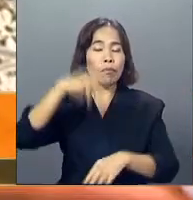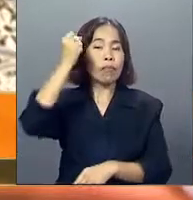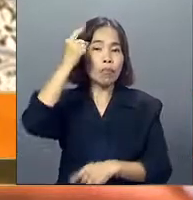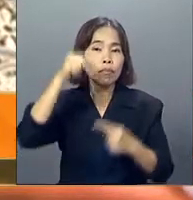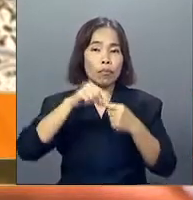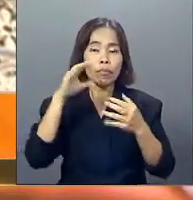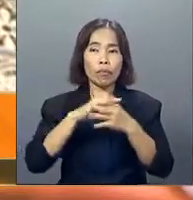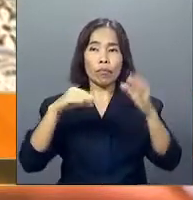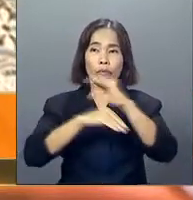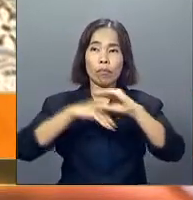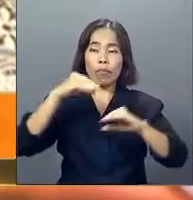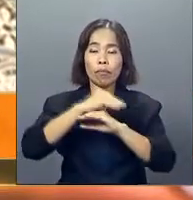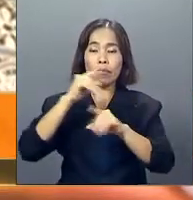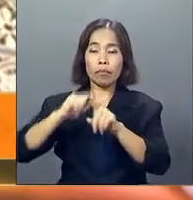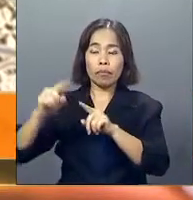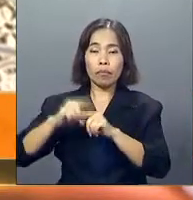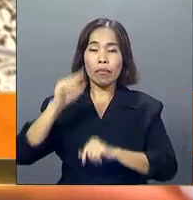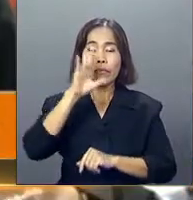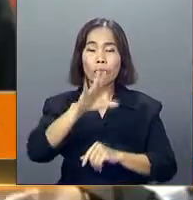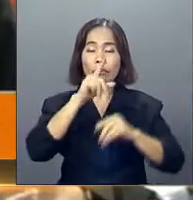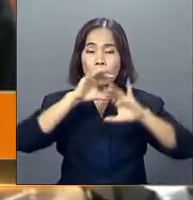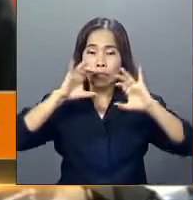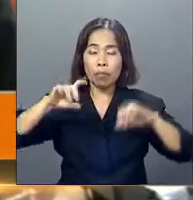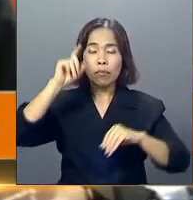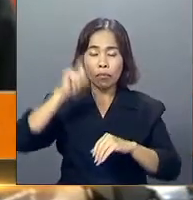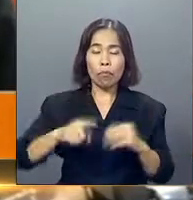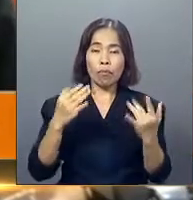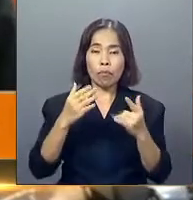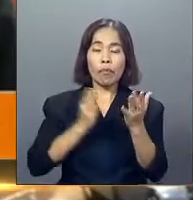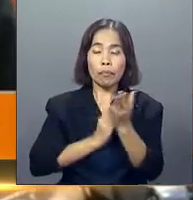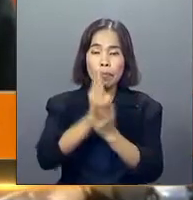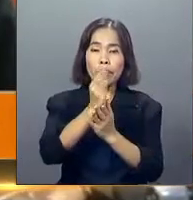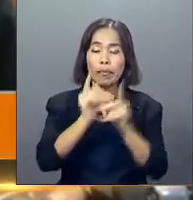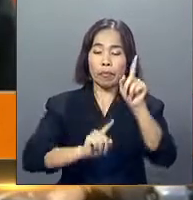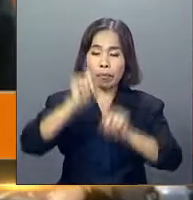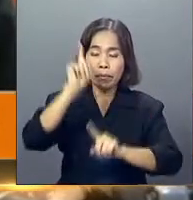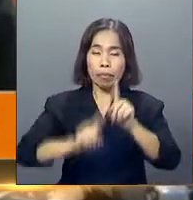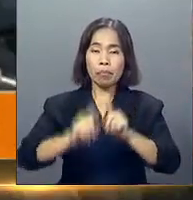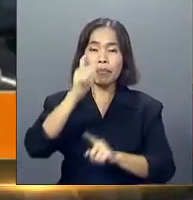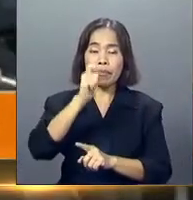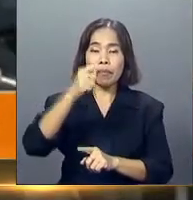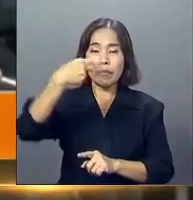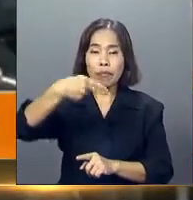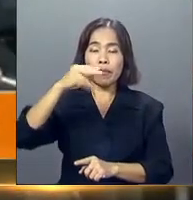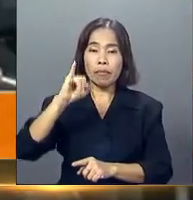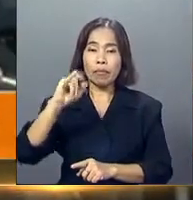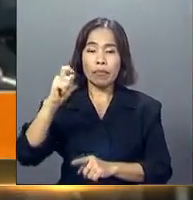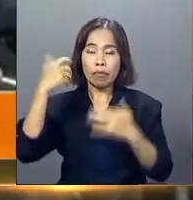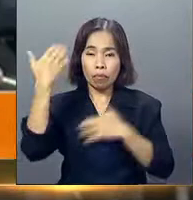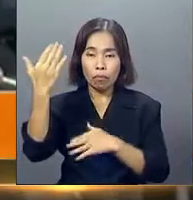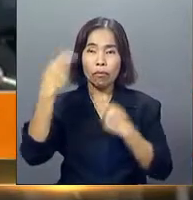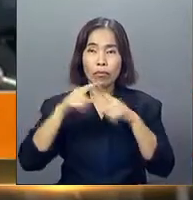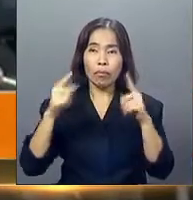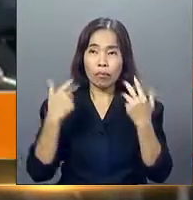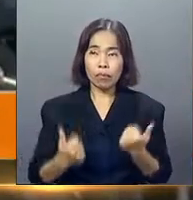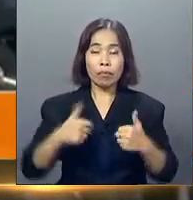ขนาดใหญ่ของรัฐซึ่งต้องผ่านกระบวนการทำ EHIA เพื่อนำไปประกอบการตัดสินใจดำเนินโครงการซึ่งยังไม่เปิดโอกาสให้ประ